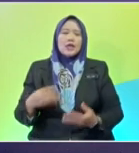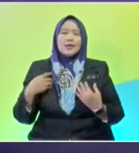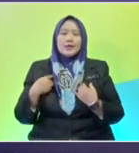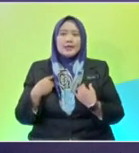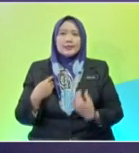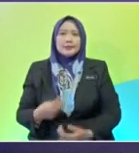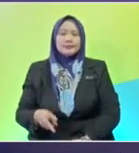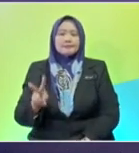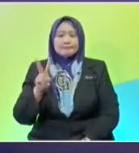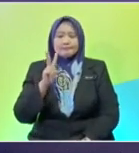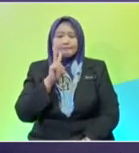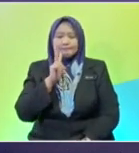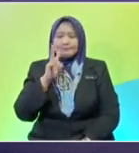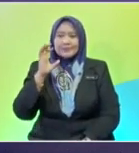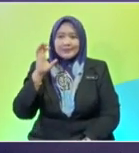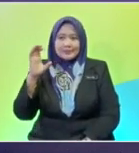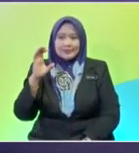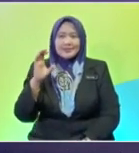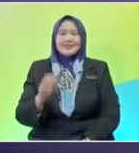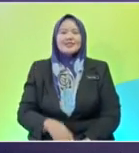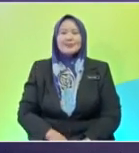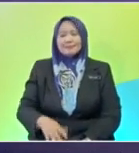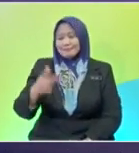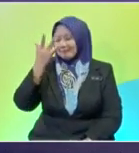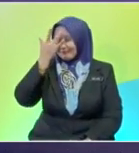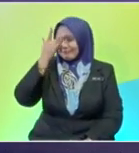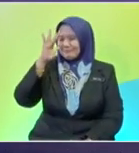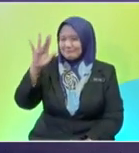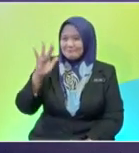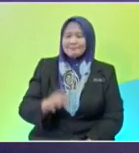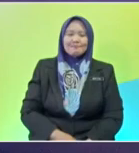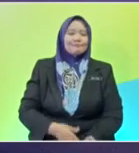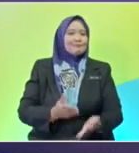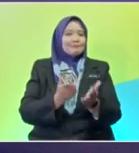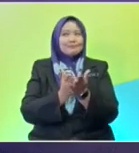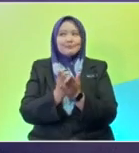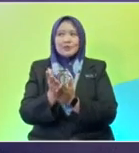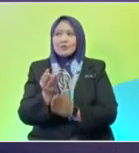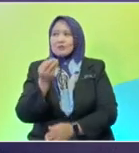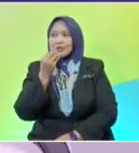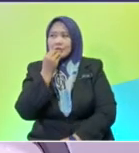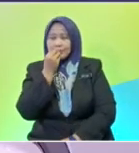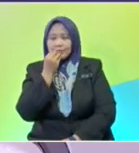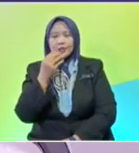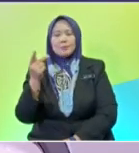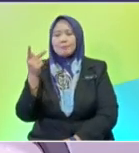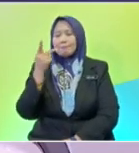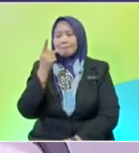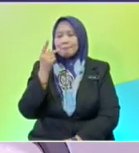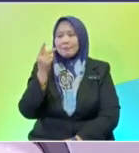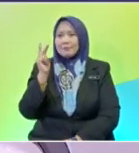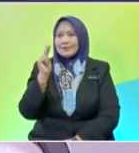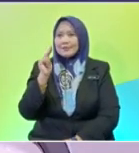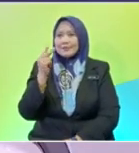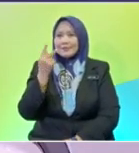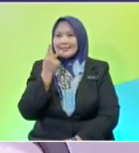Oke Betul Pandai Oke seterusnya makanan berhasiat ialah sayur-sayuran